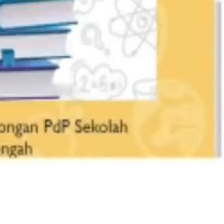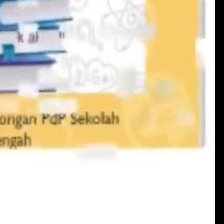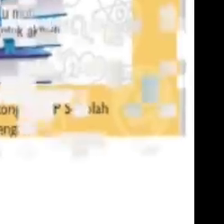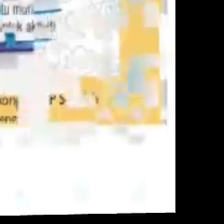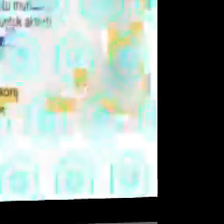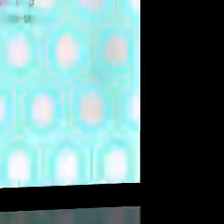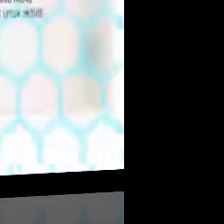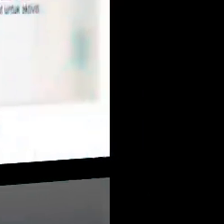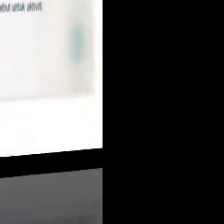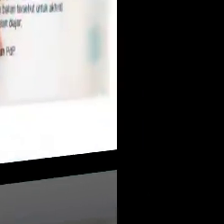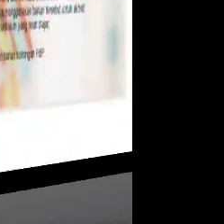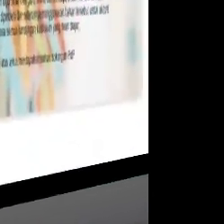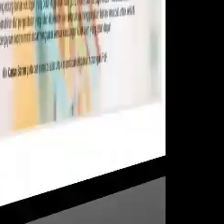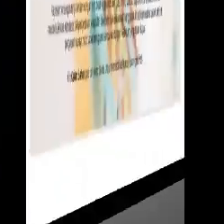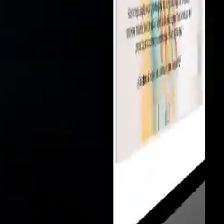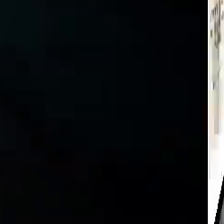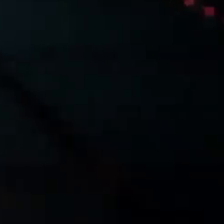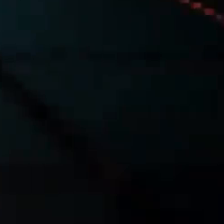porno